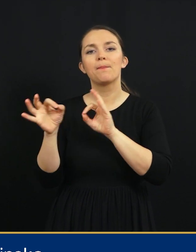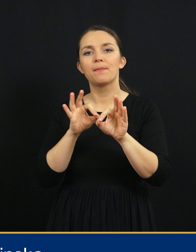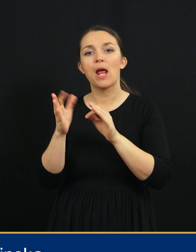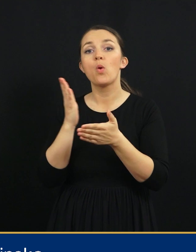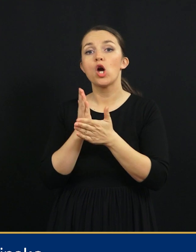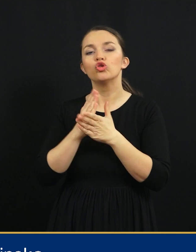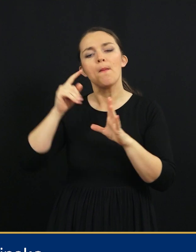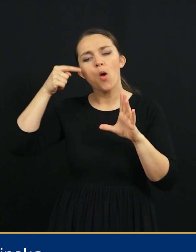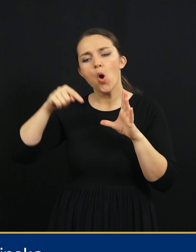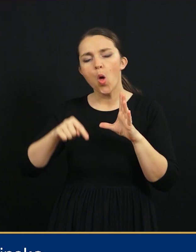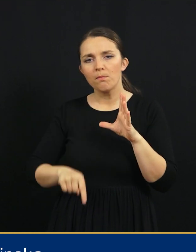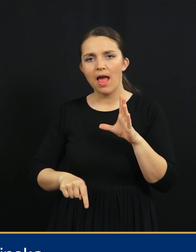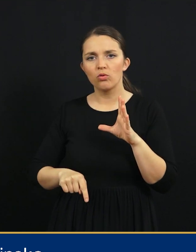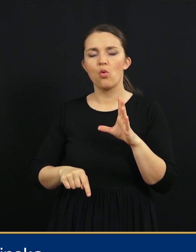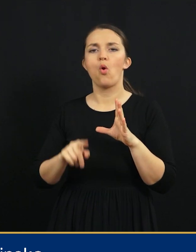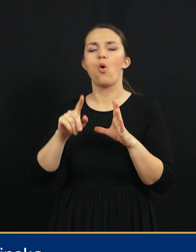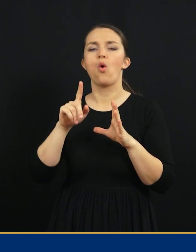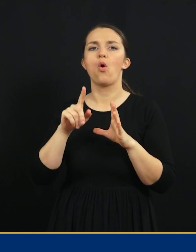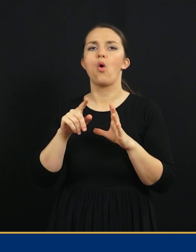reforma pripravlja že poglobljeno.